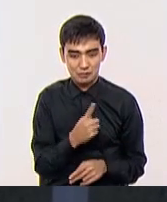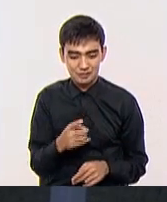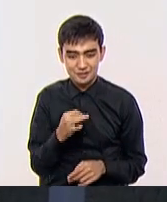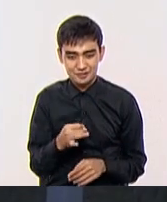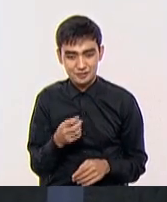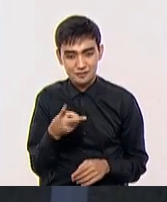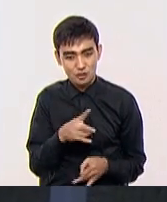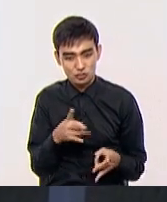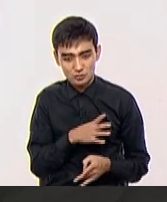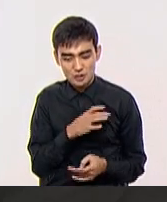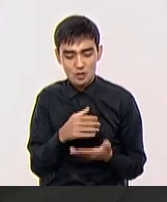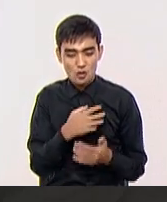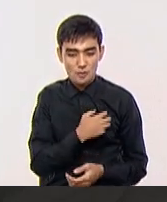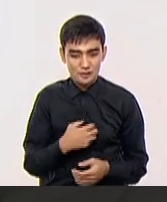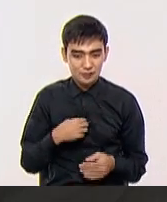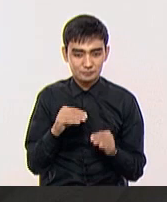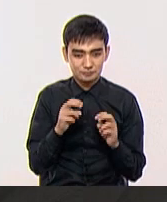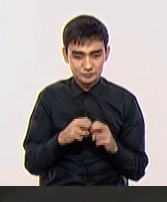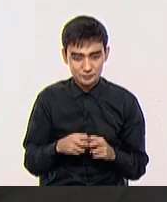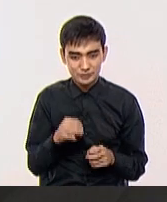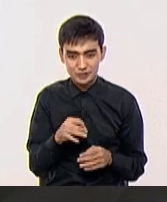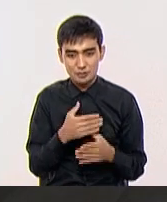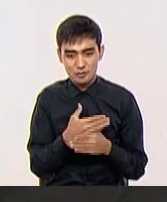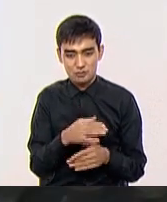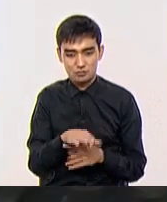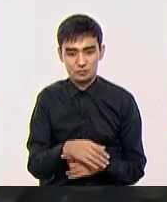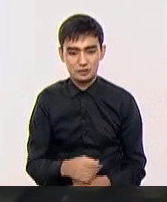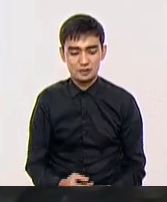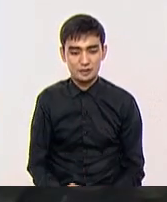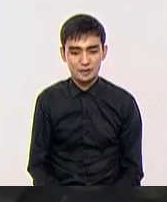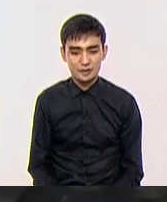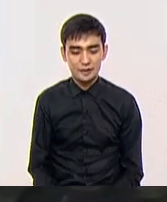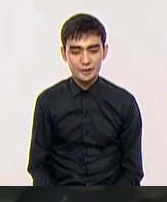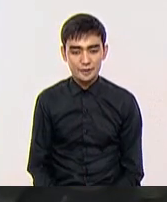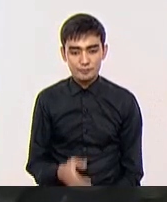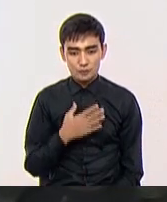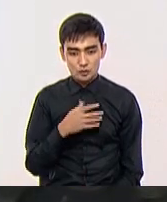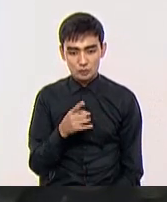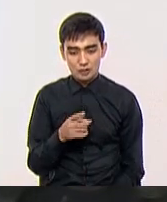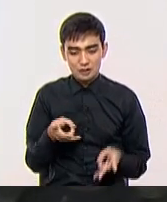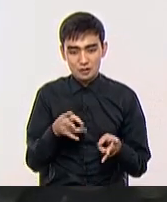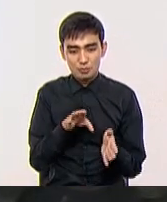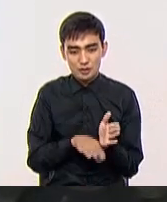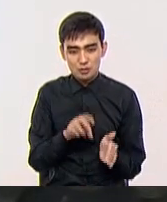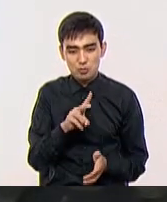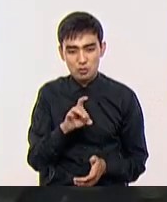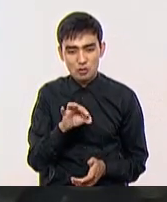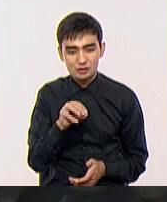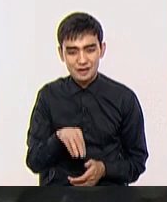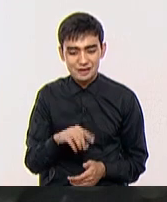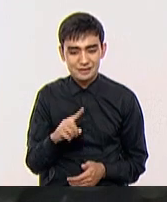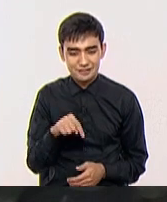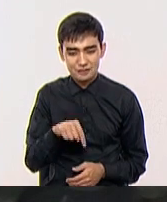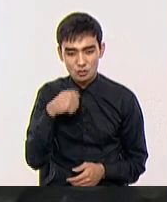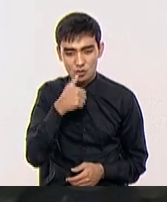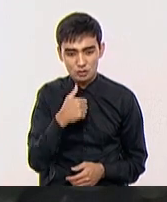пройти комиссию, переписали программу реабилитации, но и это не помогло. В итоге, что мой ребенок может остаться без протеза в этом году.